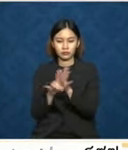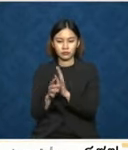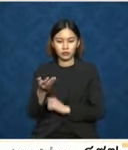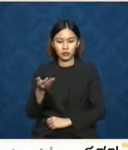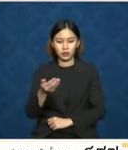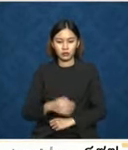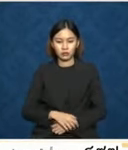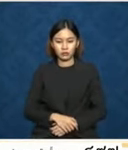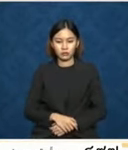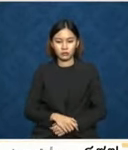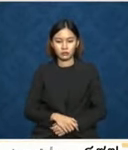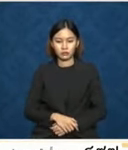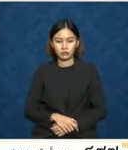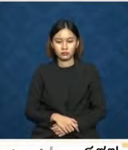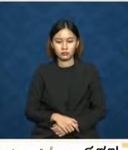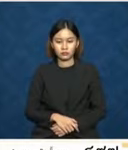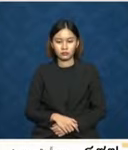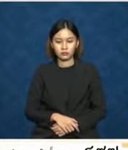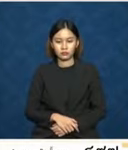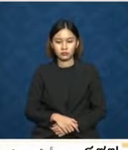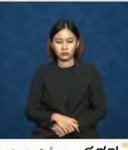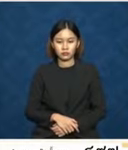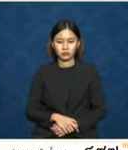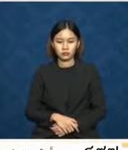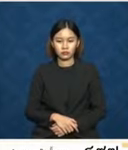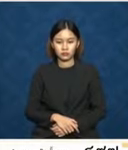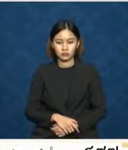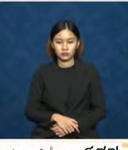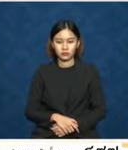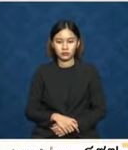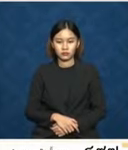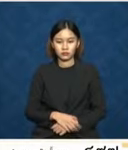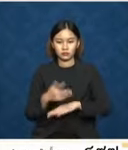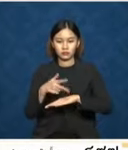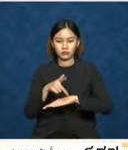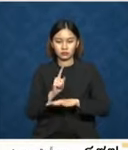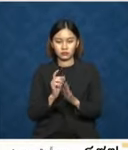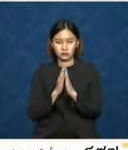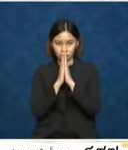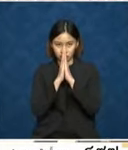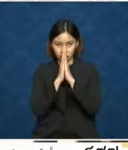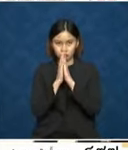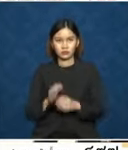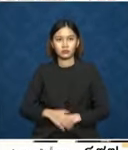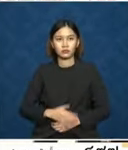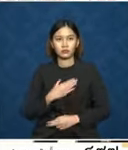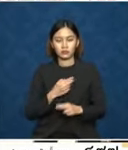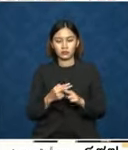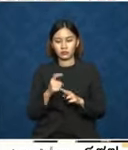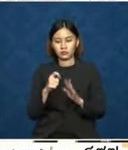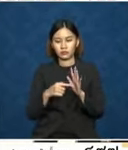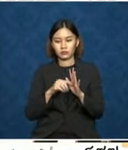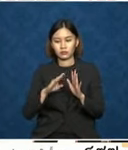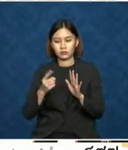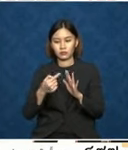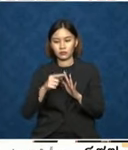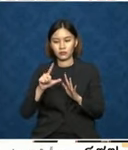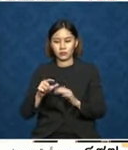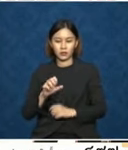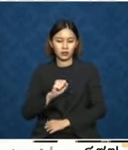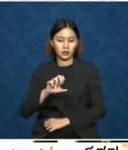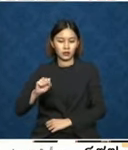สาแมงครับครับเรียนท่านประธานสภาที่เคารพผมนายอดุลอายีสามแมงสมาชิกสภาผู้แทนราษฎรจังหวัดยะลาเขต